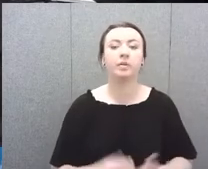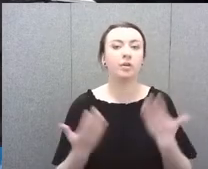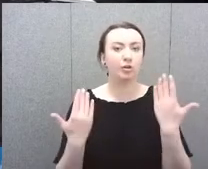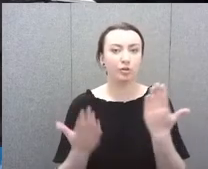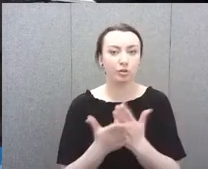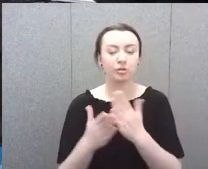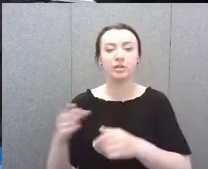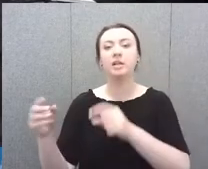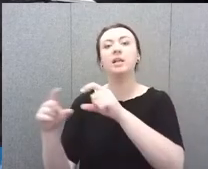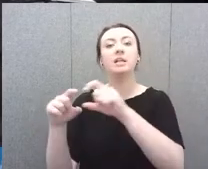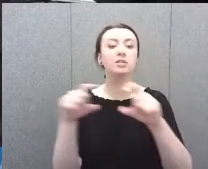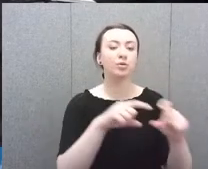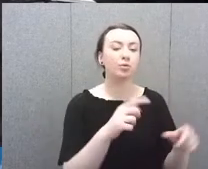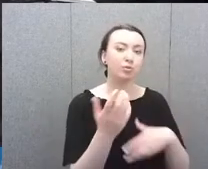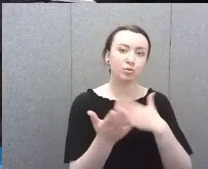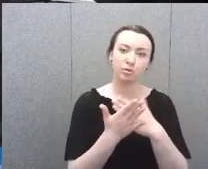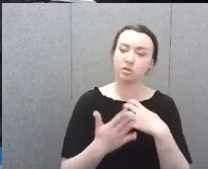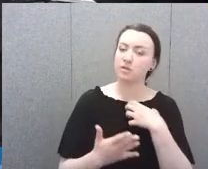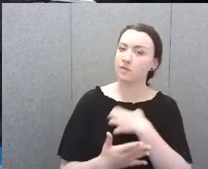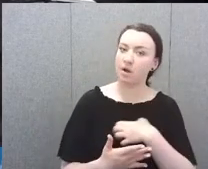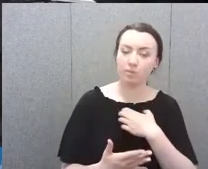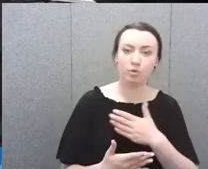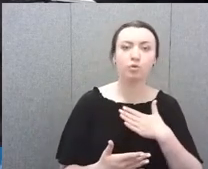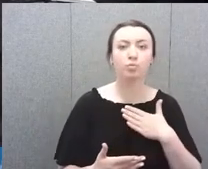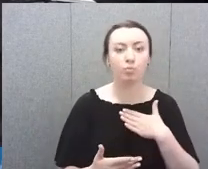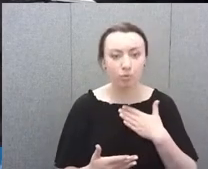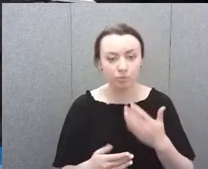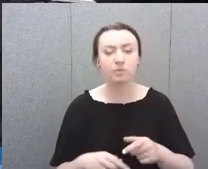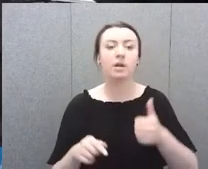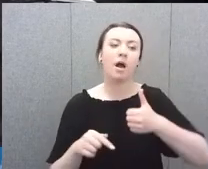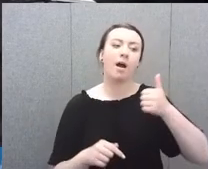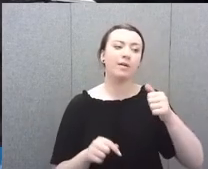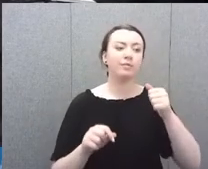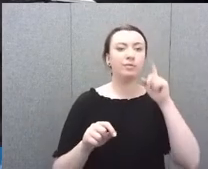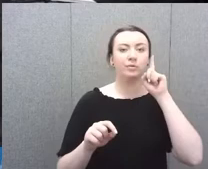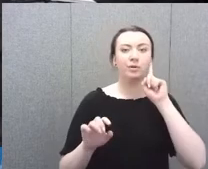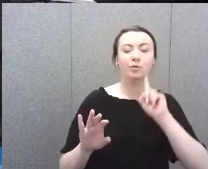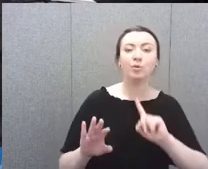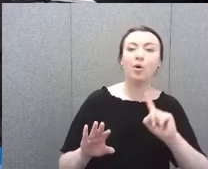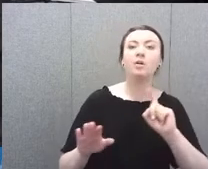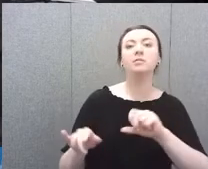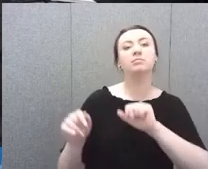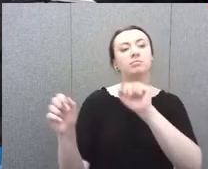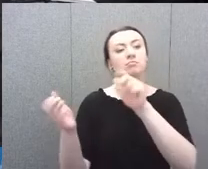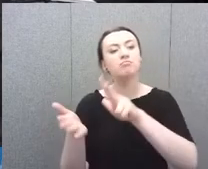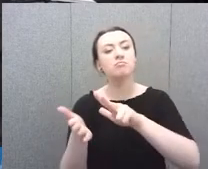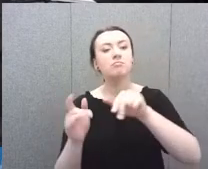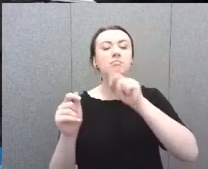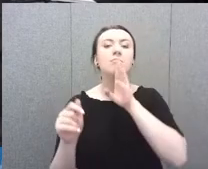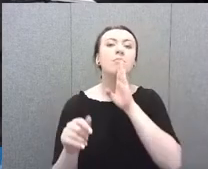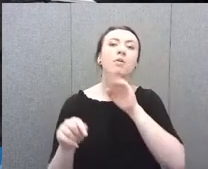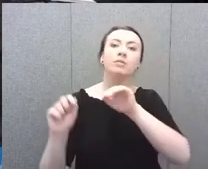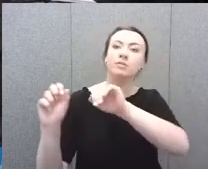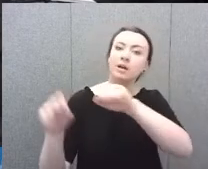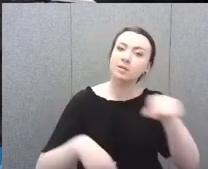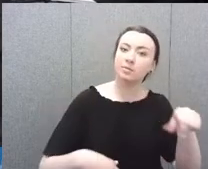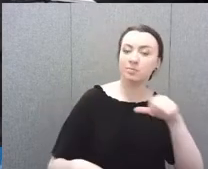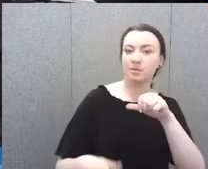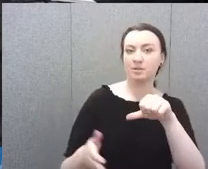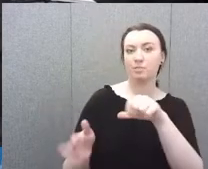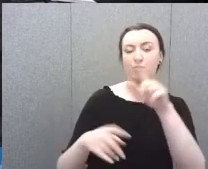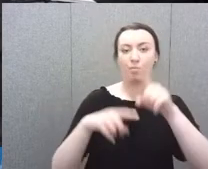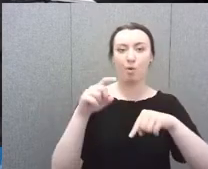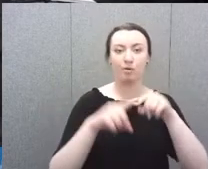равенстве, особенно в вовлечении женщин в политику и их участие здесь. Доступ женщин